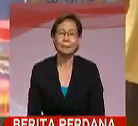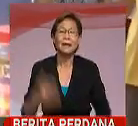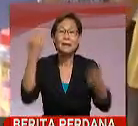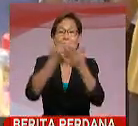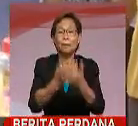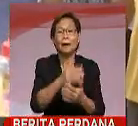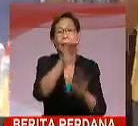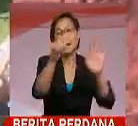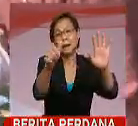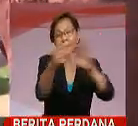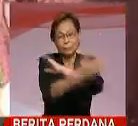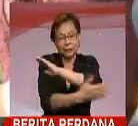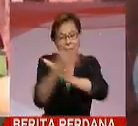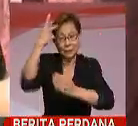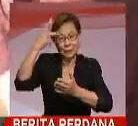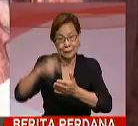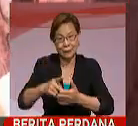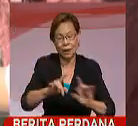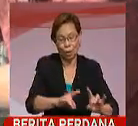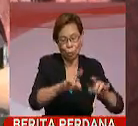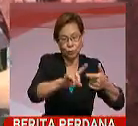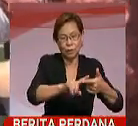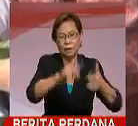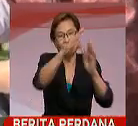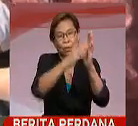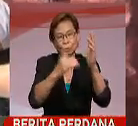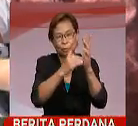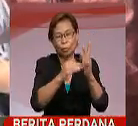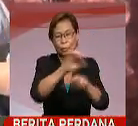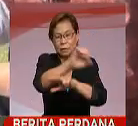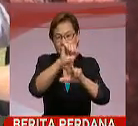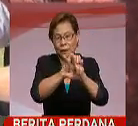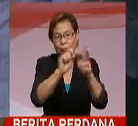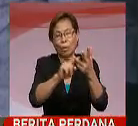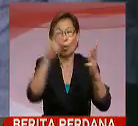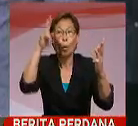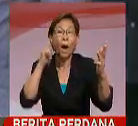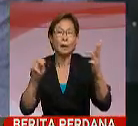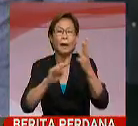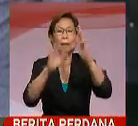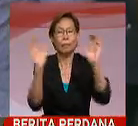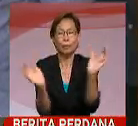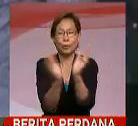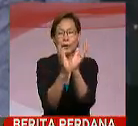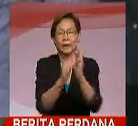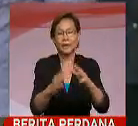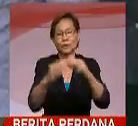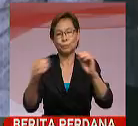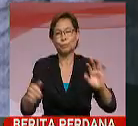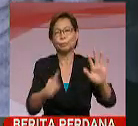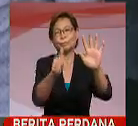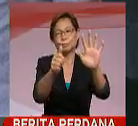Setakat ini, 6 negara dikenal pasti, iaitu Australia, New Zealand, Singapura, Vietnam, Brunei dan Jepun.